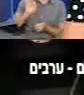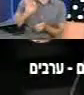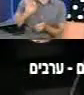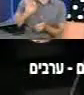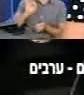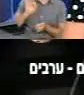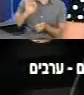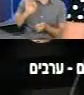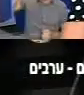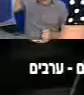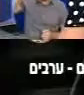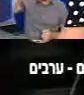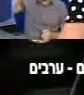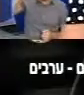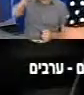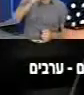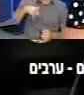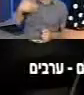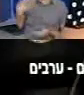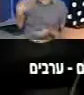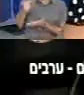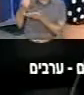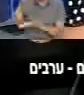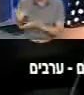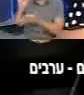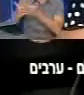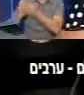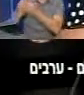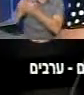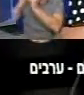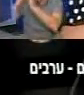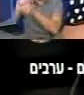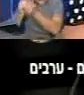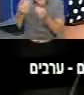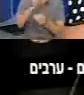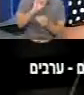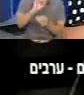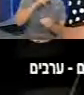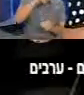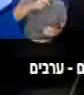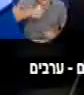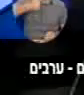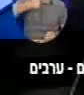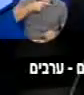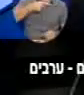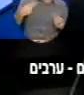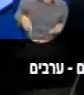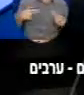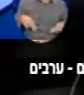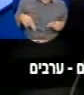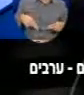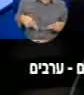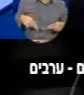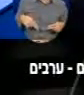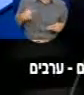נגיד מלגה מציון מסוים, כן, מרמה מסוים, כדי להוריד למעסיק את הסיכון